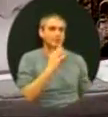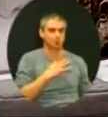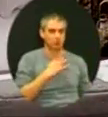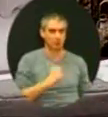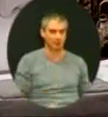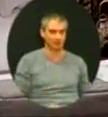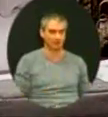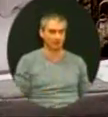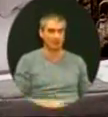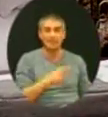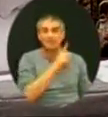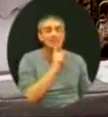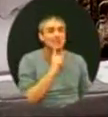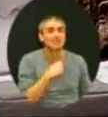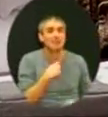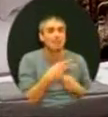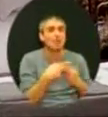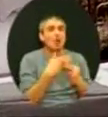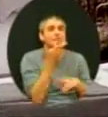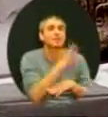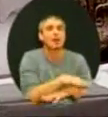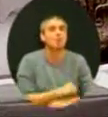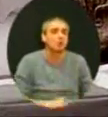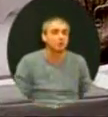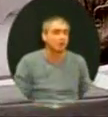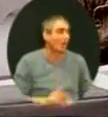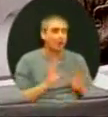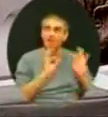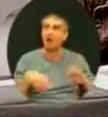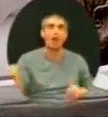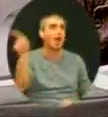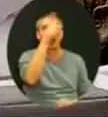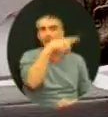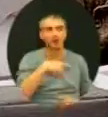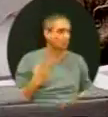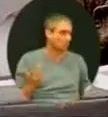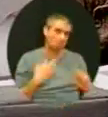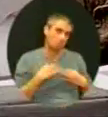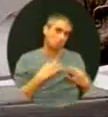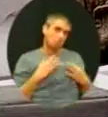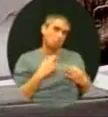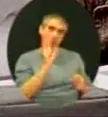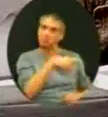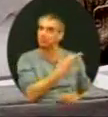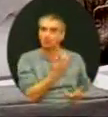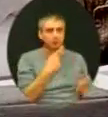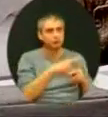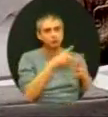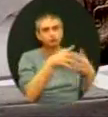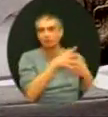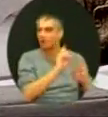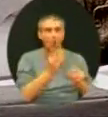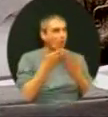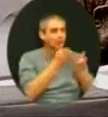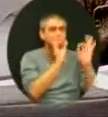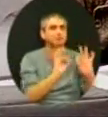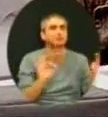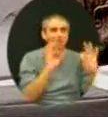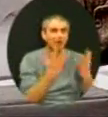שלי. היא עומדת למות, אבל אף אחד לא רואה אותה, ואף אחד לא עוזר